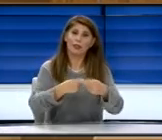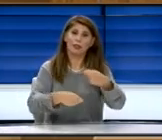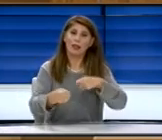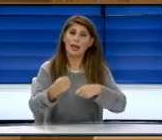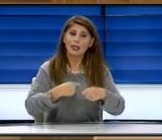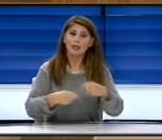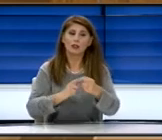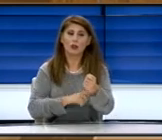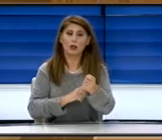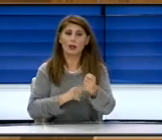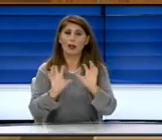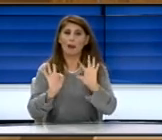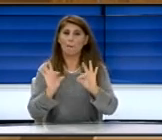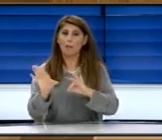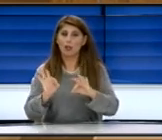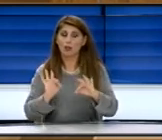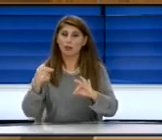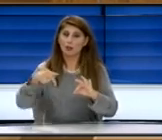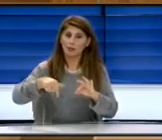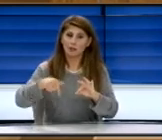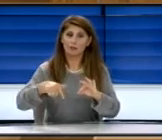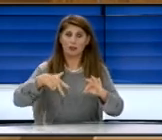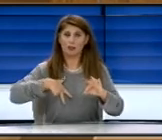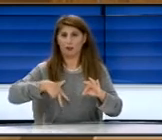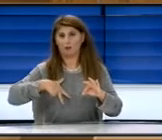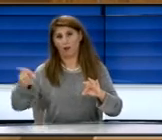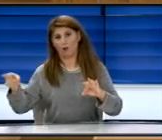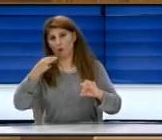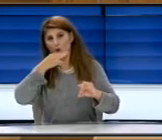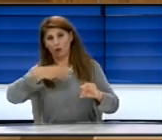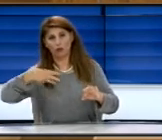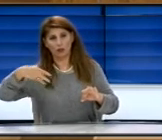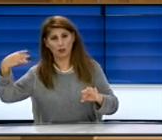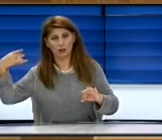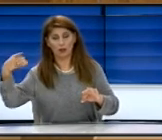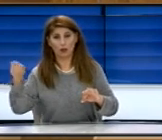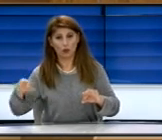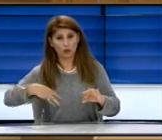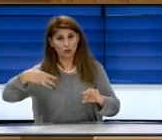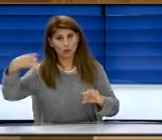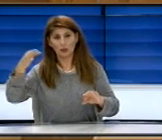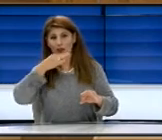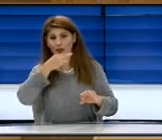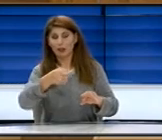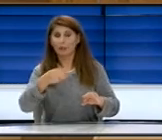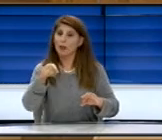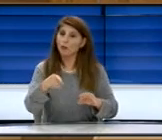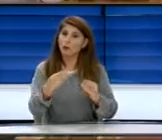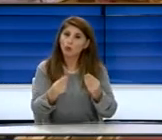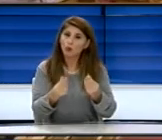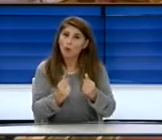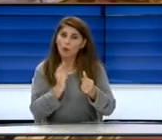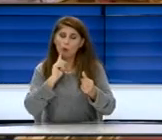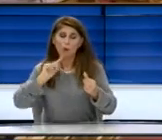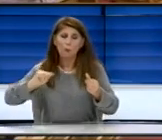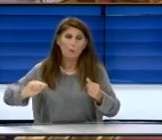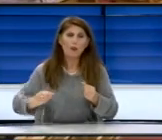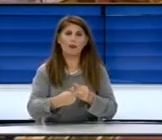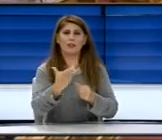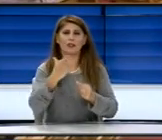διαχειριστικού χαρακτήρα επιλογές της σημερινής κυβέρνησης, όπως λέει ο ΣΥΡΙΖΑ, ο οποίος μάλιστα ισχυρίζεται πως έτσι παραβιάζεται